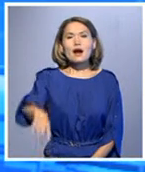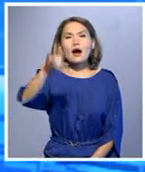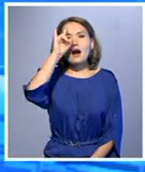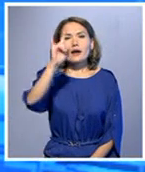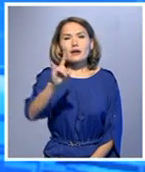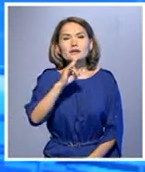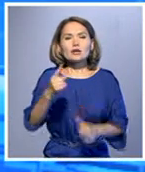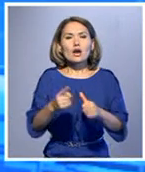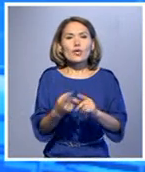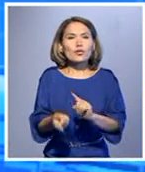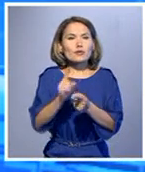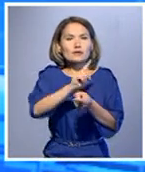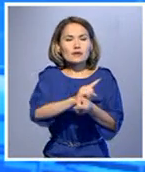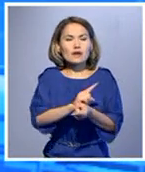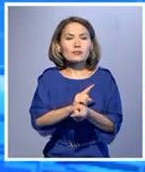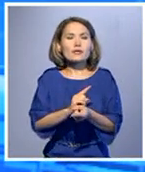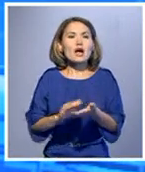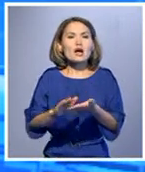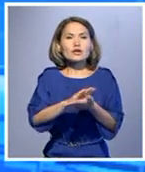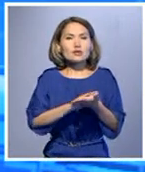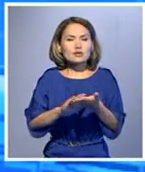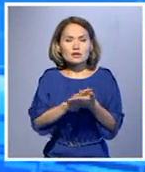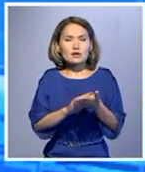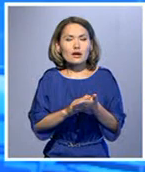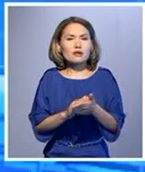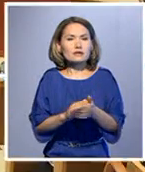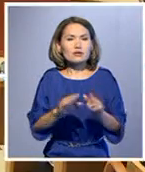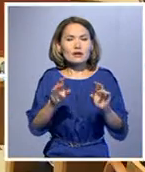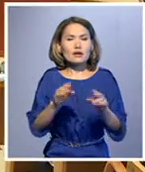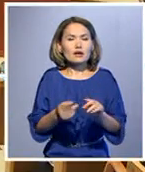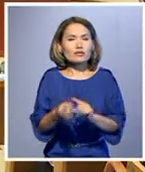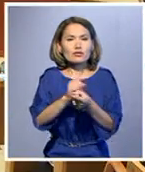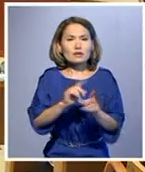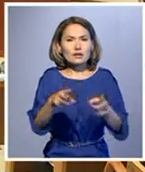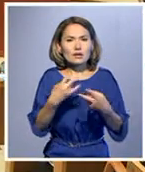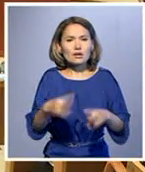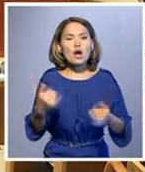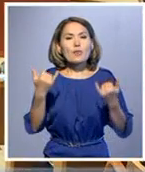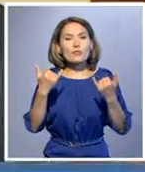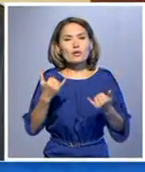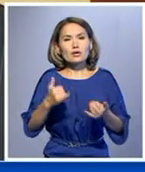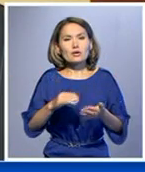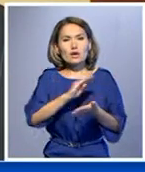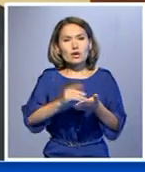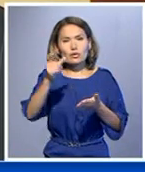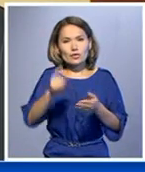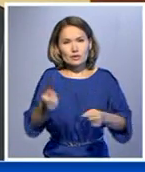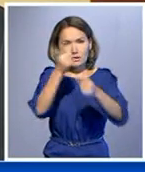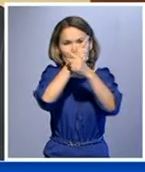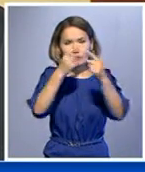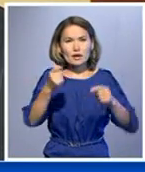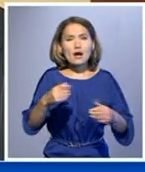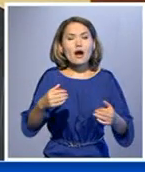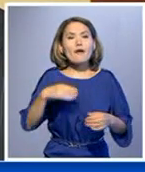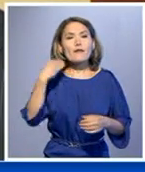Қазақстан атын өзгертуге ешқандай қатысым жоқ. Сыртқы істер министрі Ерлан Ыдырысов бүгін журналистерге берген сұхбатында осылай деп мәлімдеді.